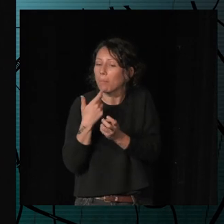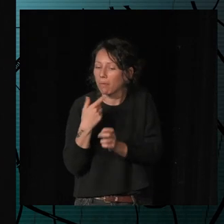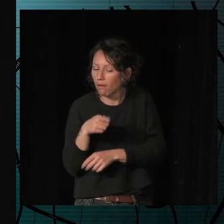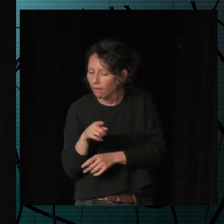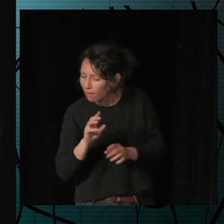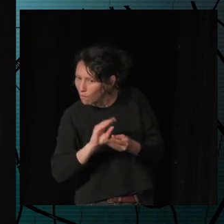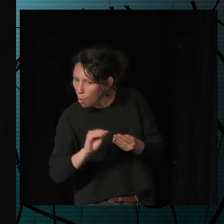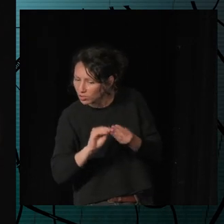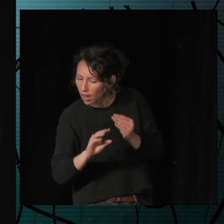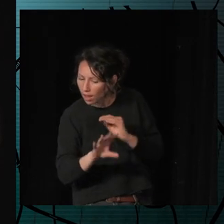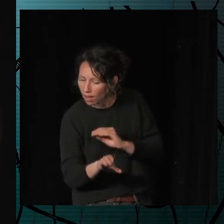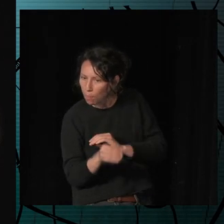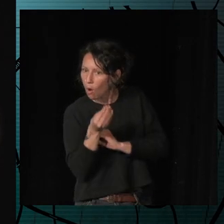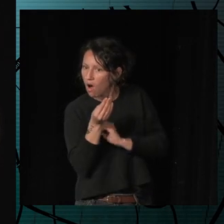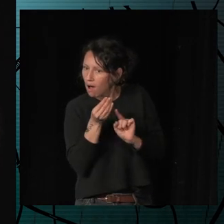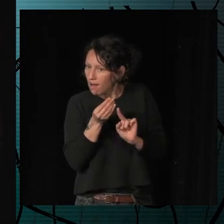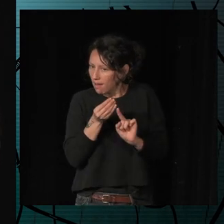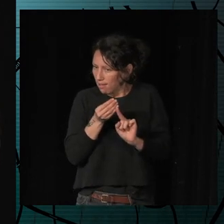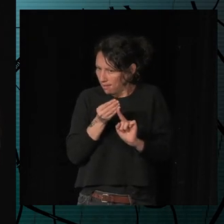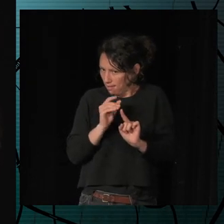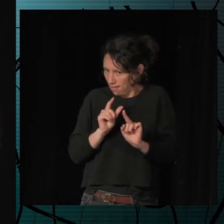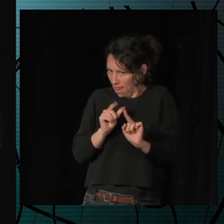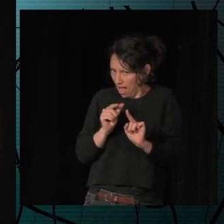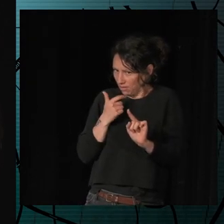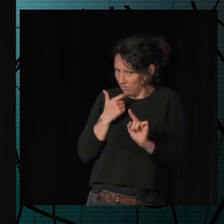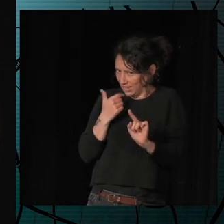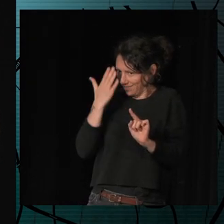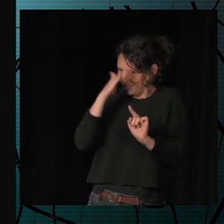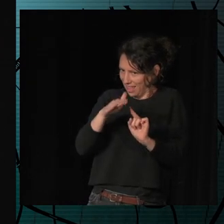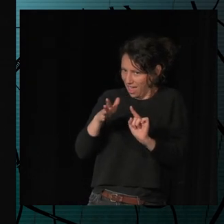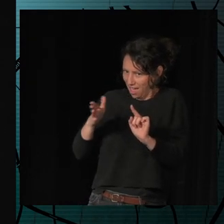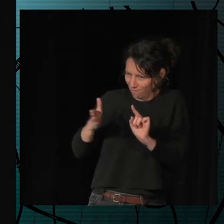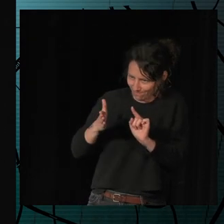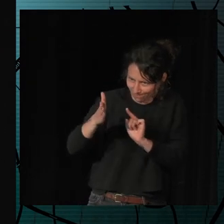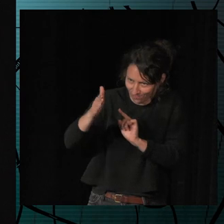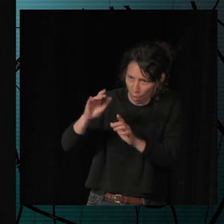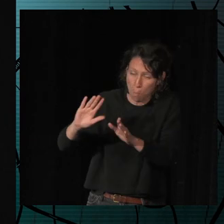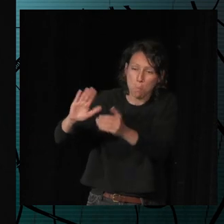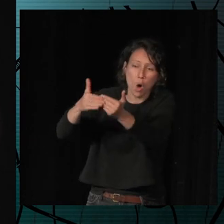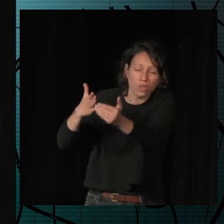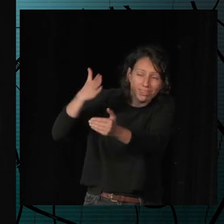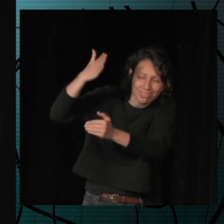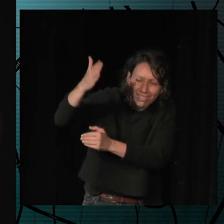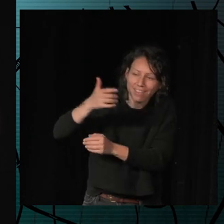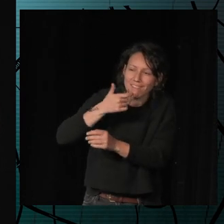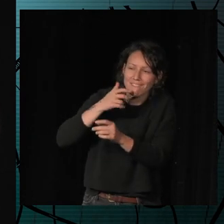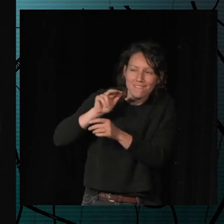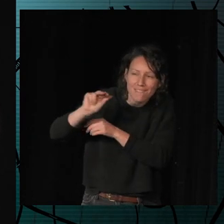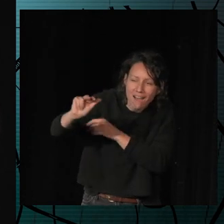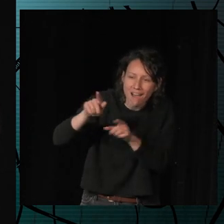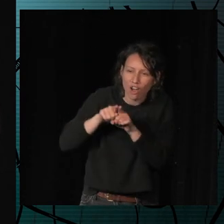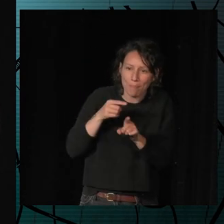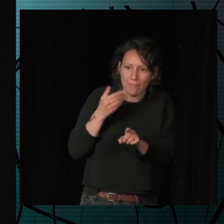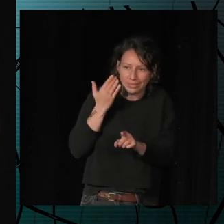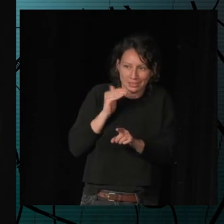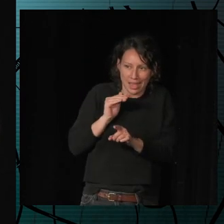aller actionner une porte le jeu va savoir que je vais passer là donc en général on sait qu'un script peut s'enclencher donc il y a l'appréhension et cette idée d'appréhension